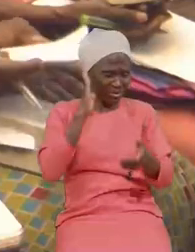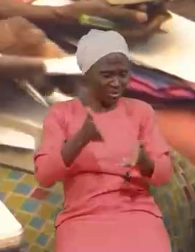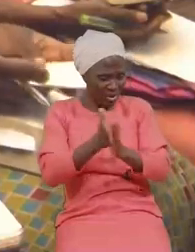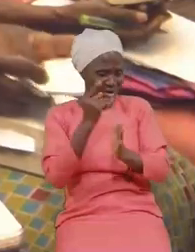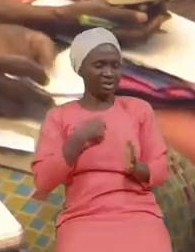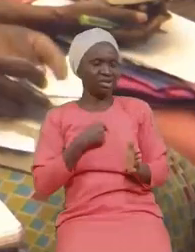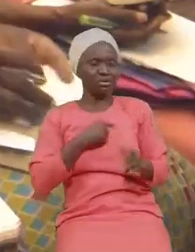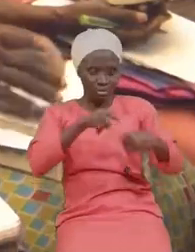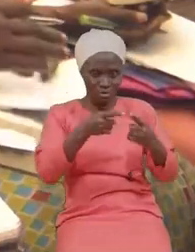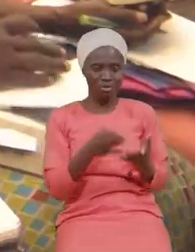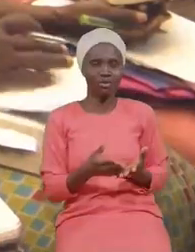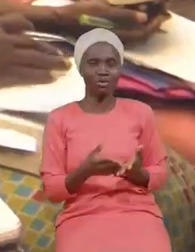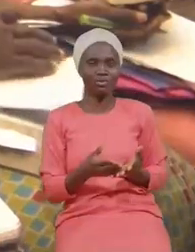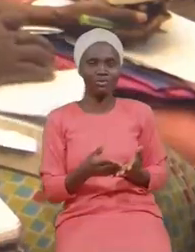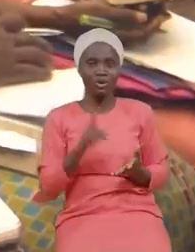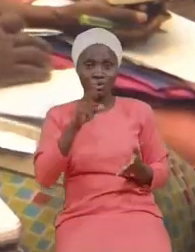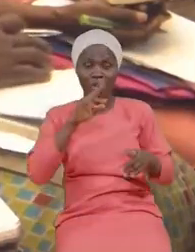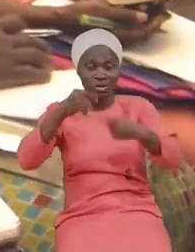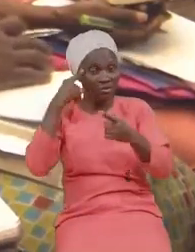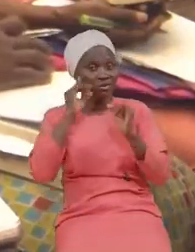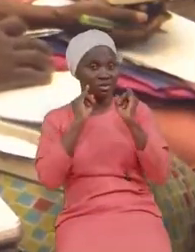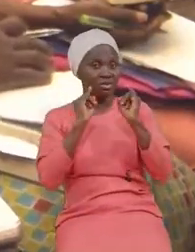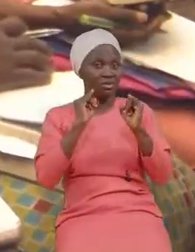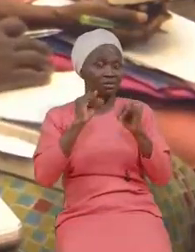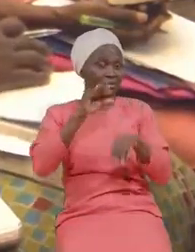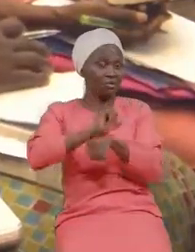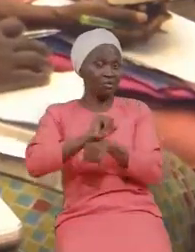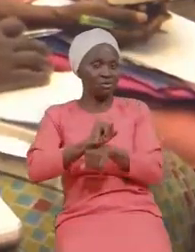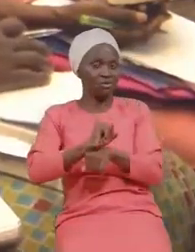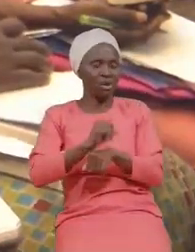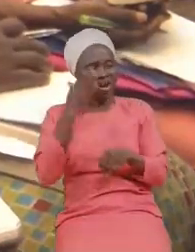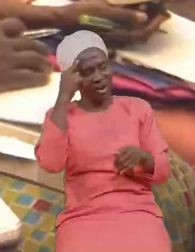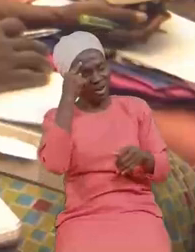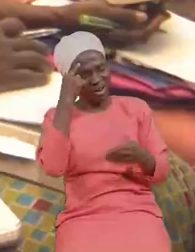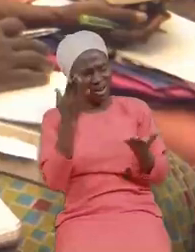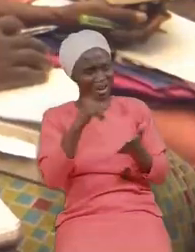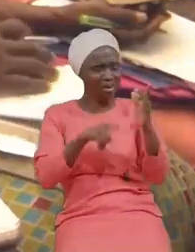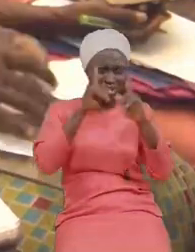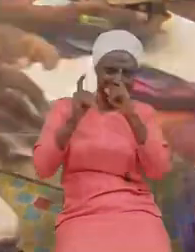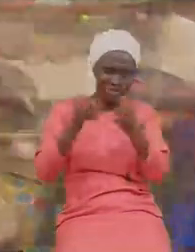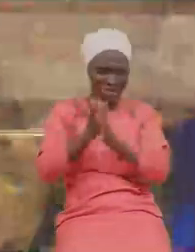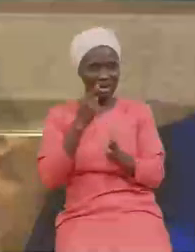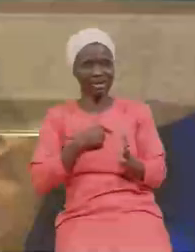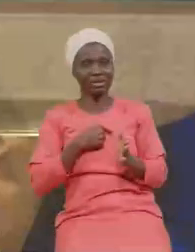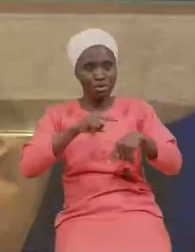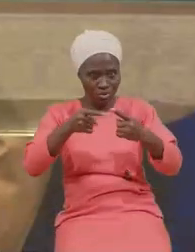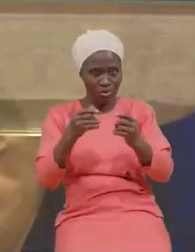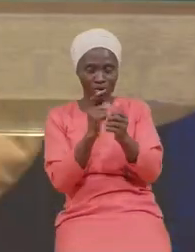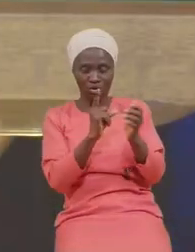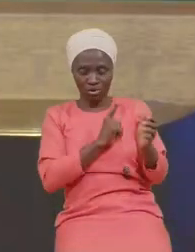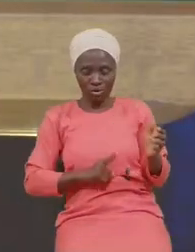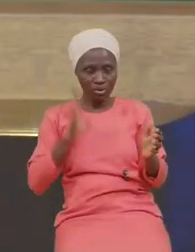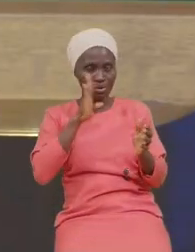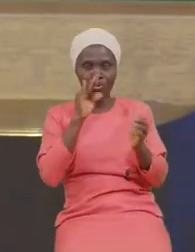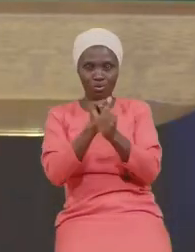à une interview je sais pas la question à poser là-bas va le Seigneur sera avec toi ne t'ai-je pas donner cet ordre fort